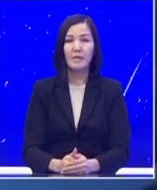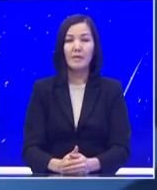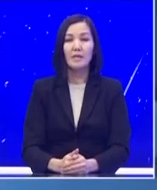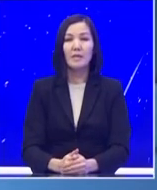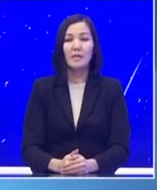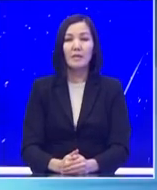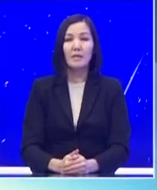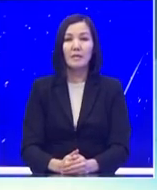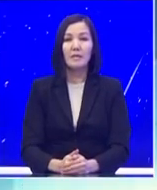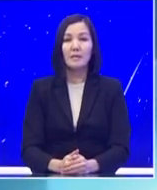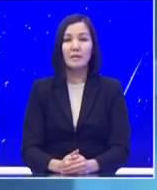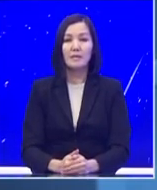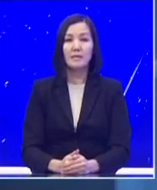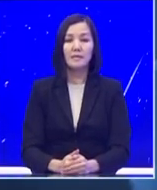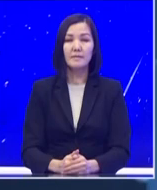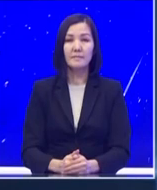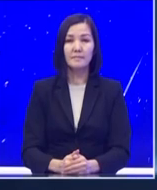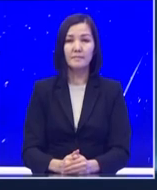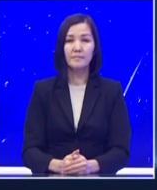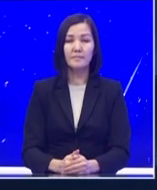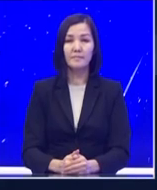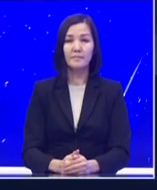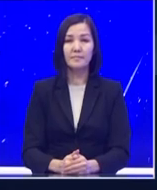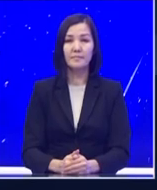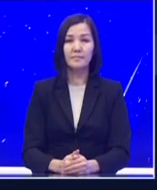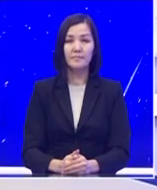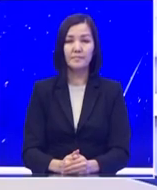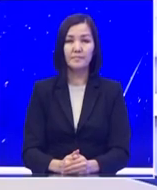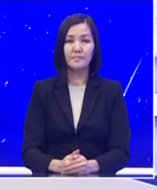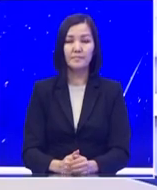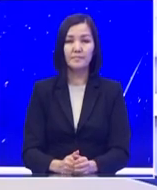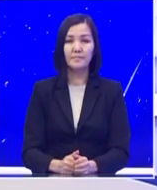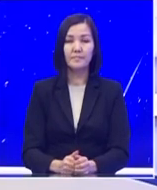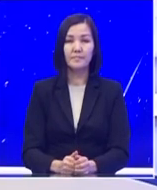Қасымжанұлы, Еркін Тыным Сейтіп, Жетісу арнасы.